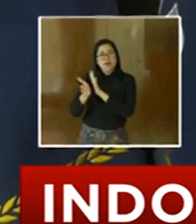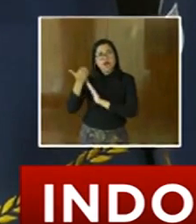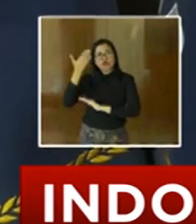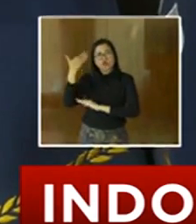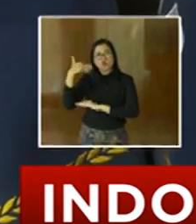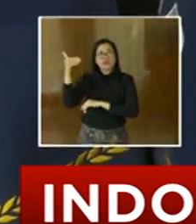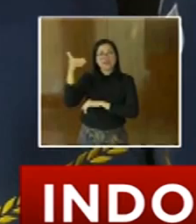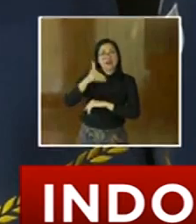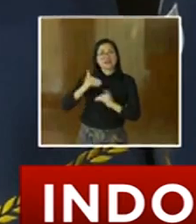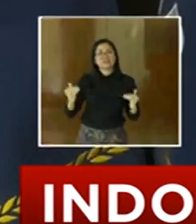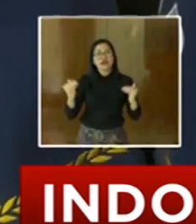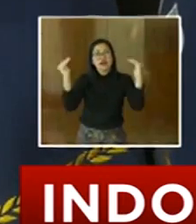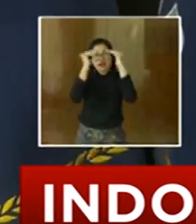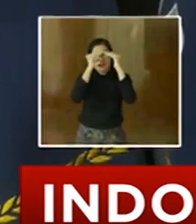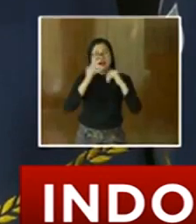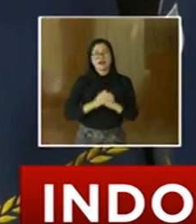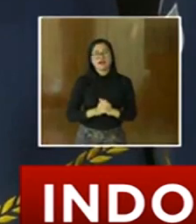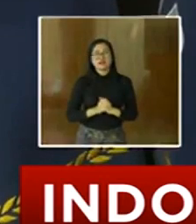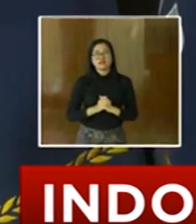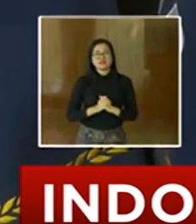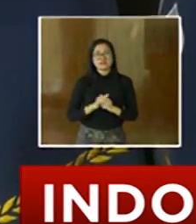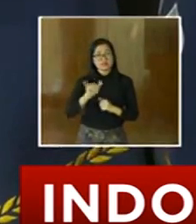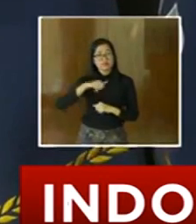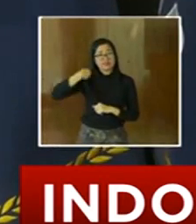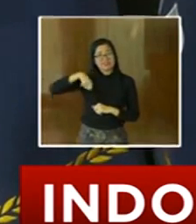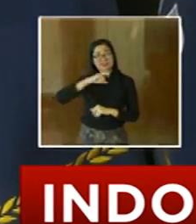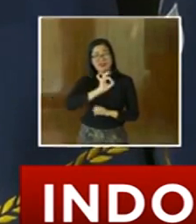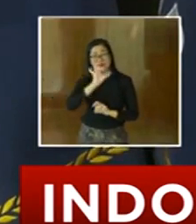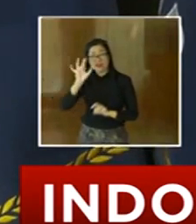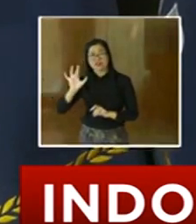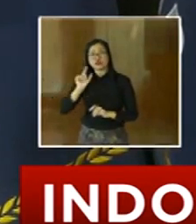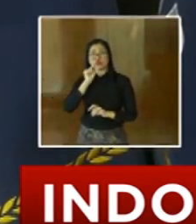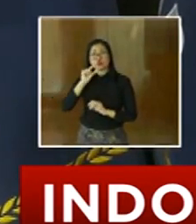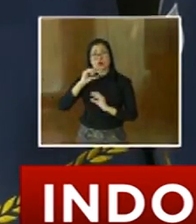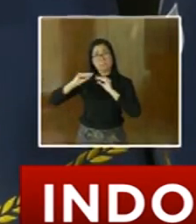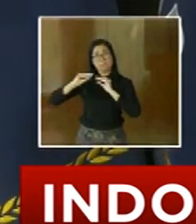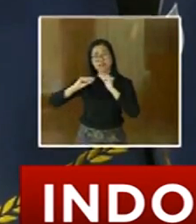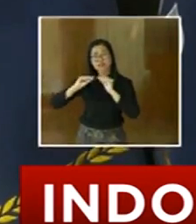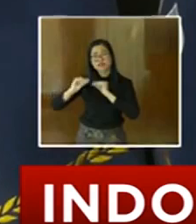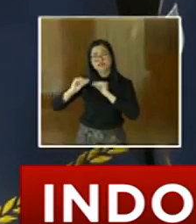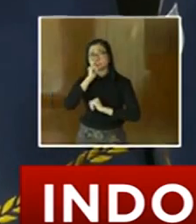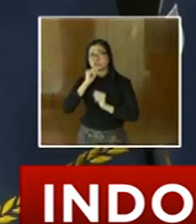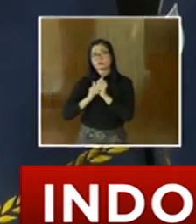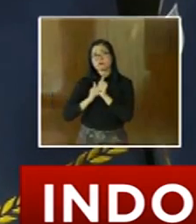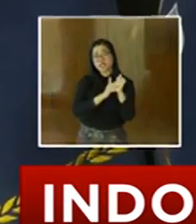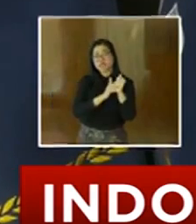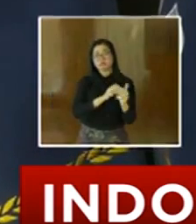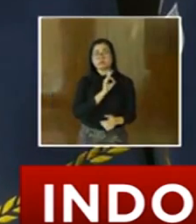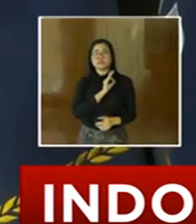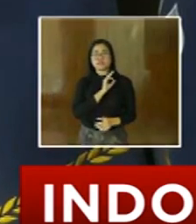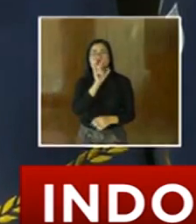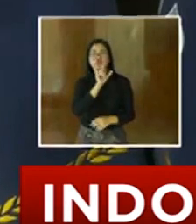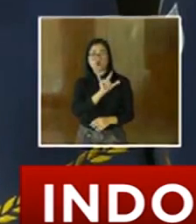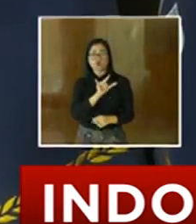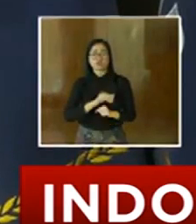kali di istana bersama dengan para menteri yang lainnya untuk mengikuti rapat yang dipimpin oleh produsen Oleh karena